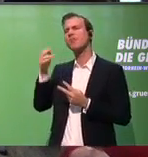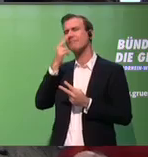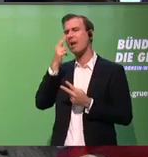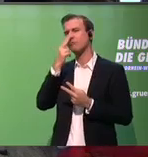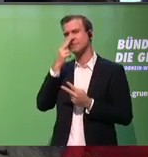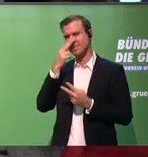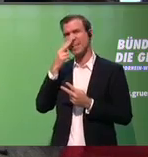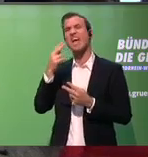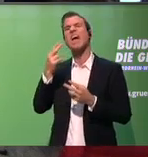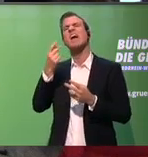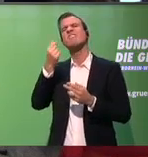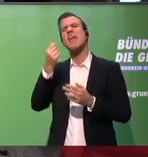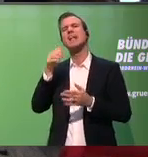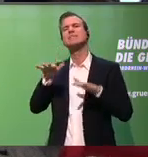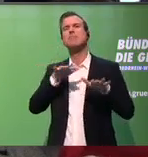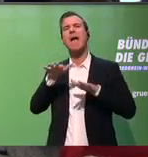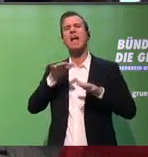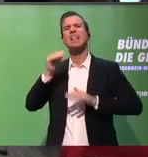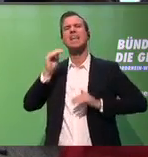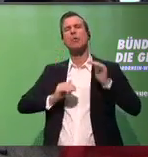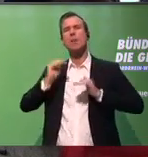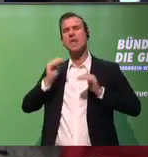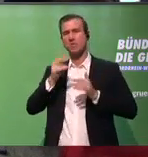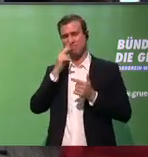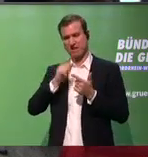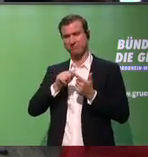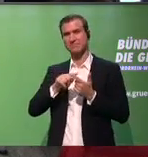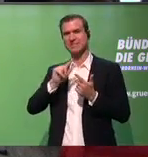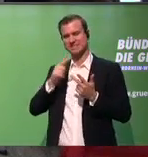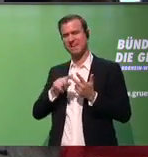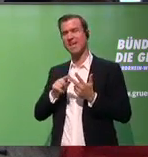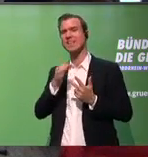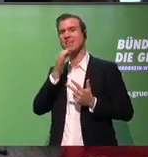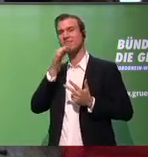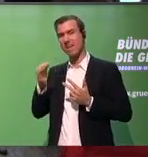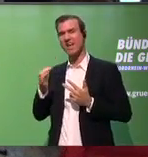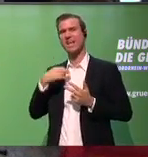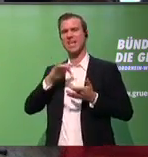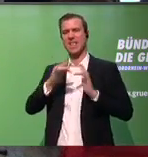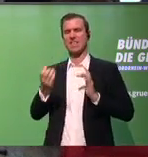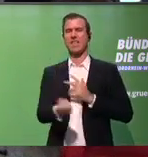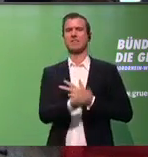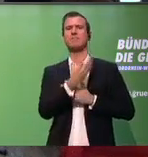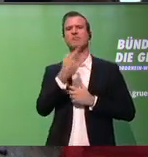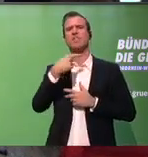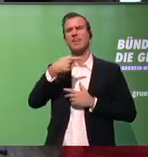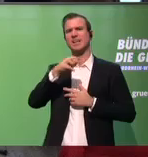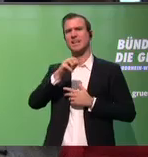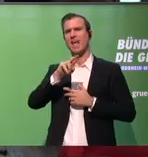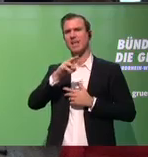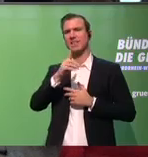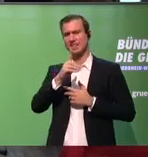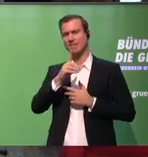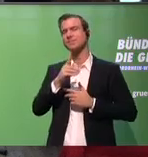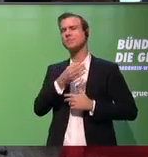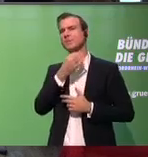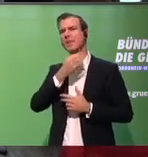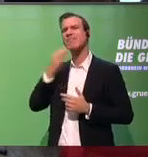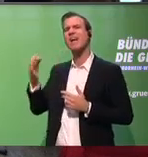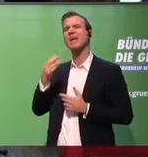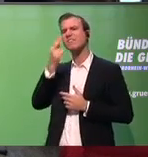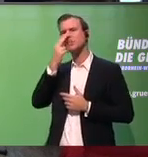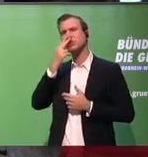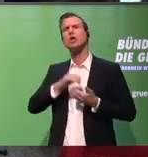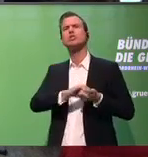Thema Regulierung Finanzmärkte? Und dann gibt es noch eine zweite Frage, die ist bei uns auf der Website eingegangen von Gerd. Wie sieht die